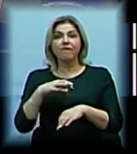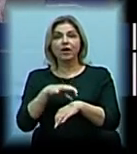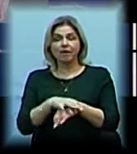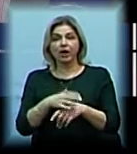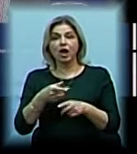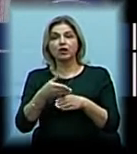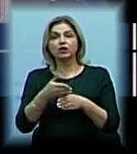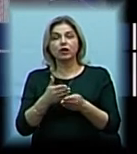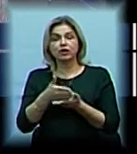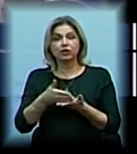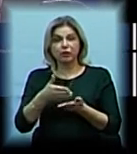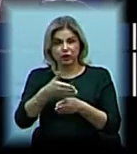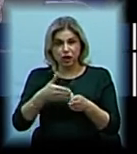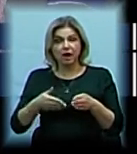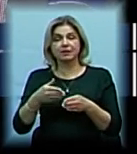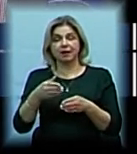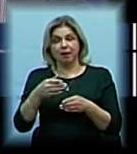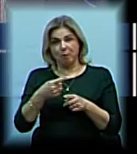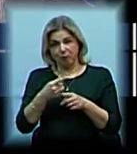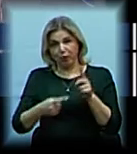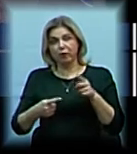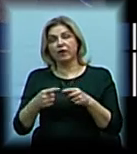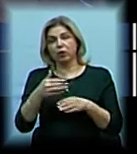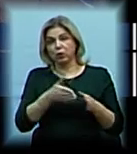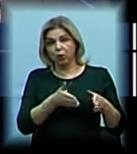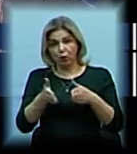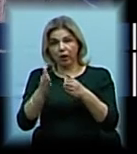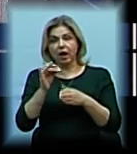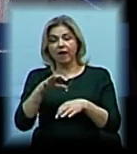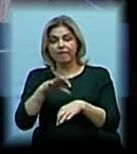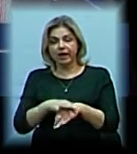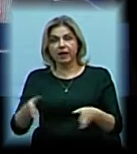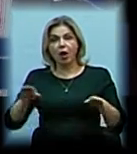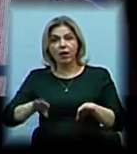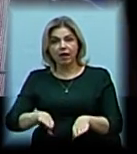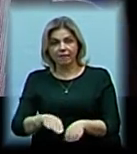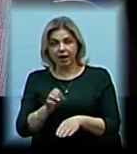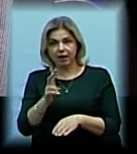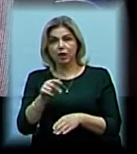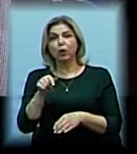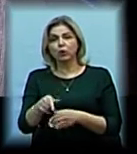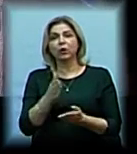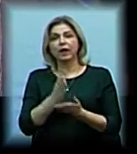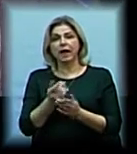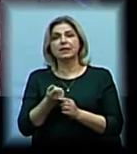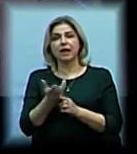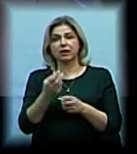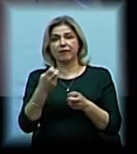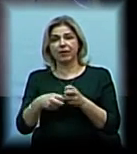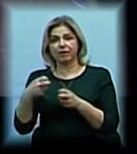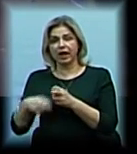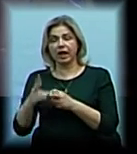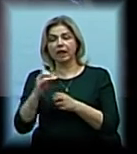покриття та виконали частково котлован. Тут в нас є кілька дефектів на